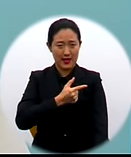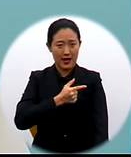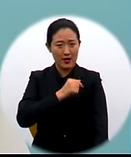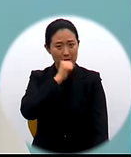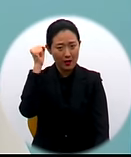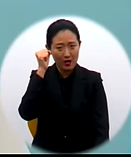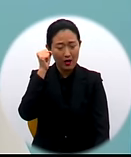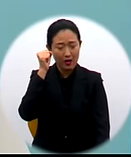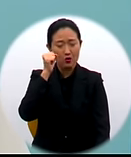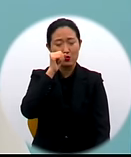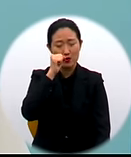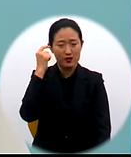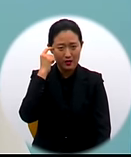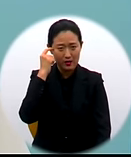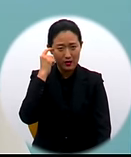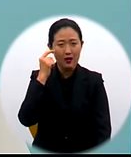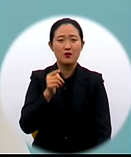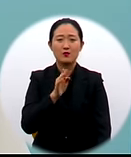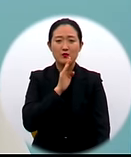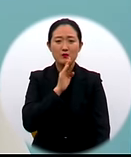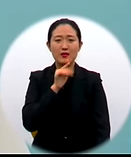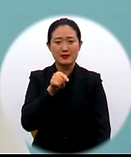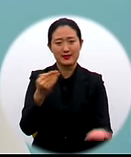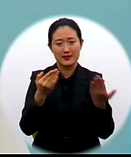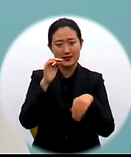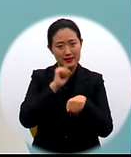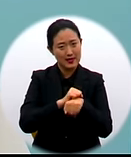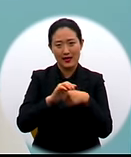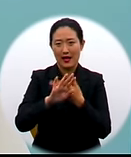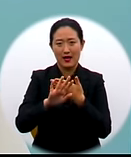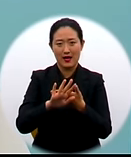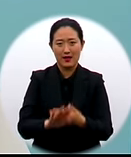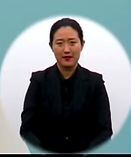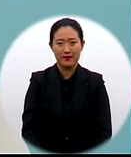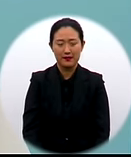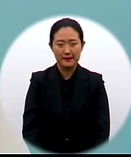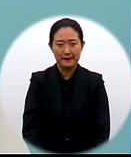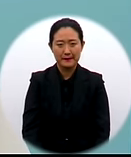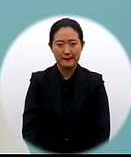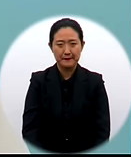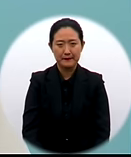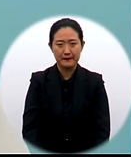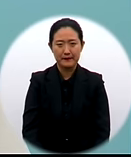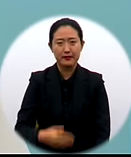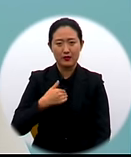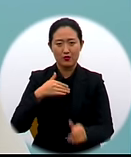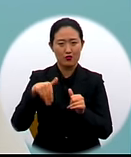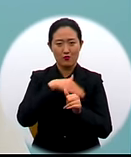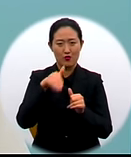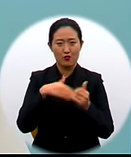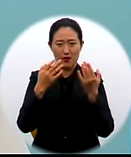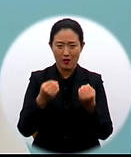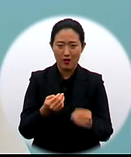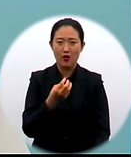아이가 정말 그 일을 잘하게 되느냐는 완전히 다른 문제일 수 있어요. 이렇게 되면 제 주변에도 굉장히 많습니다. 서울대 로스쿨